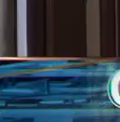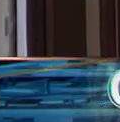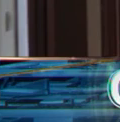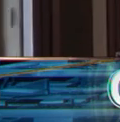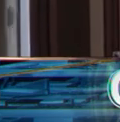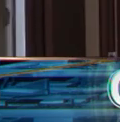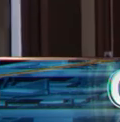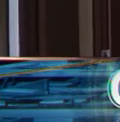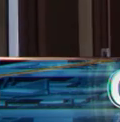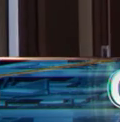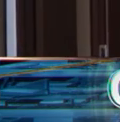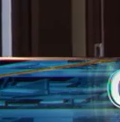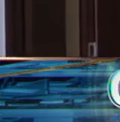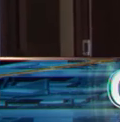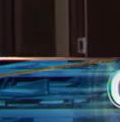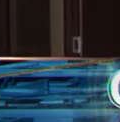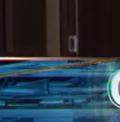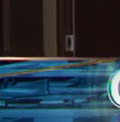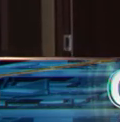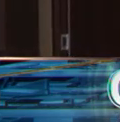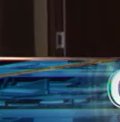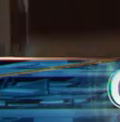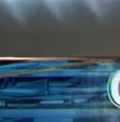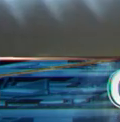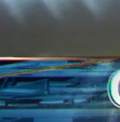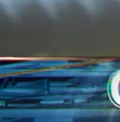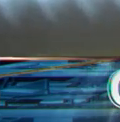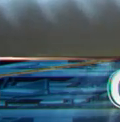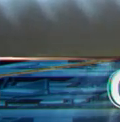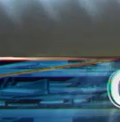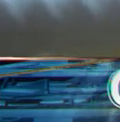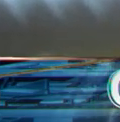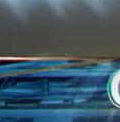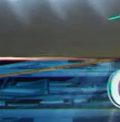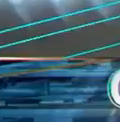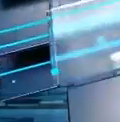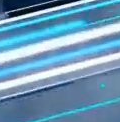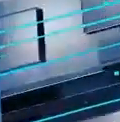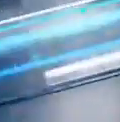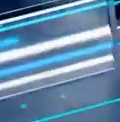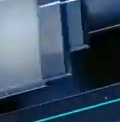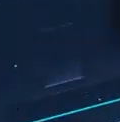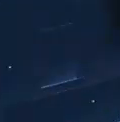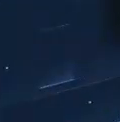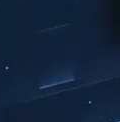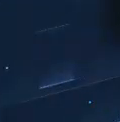отвечать нужно. Талдыкурганцу грозит наказание за рассылку ложной информации о коронавирусе.